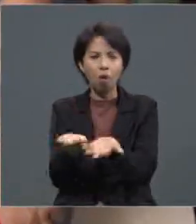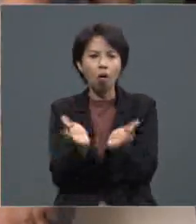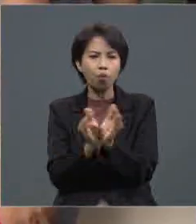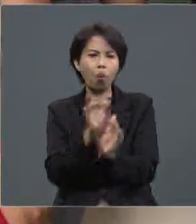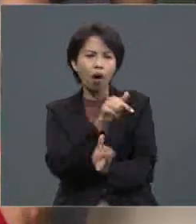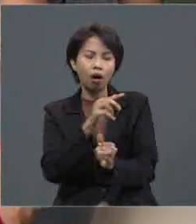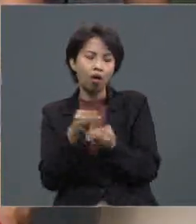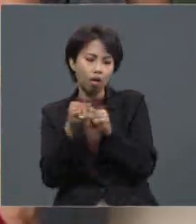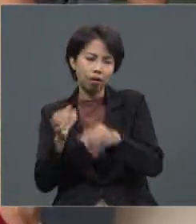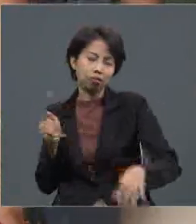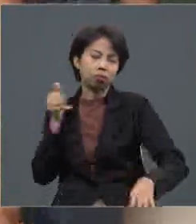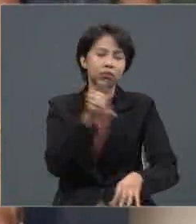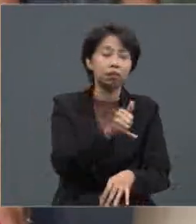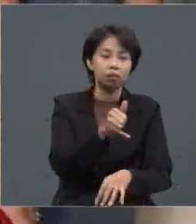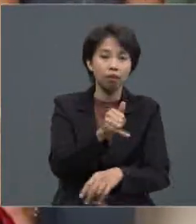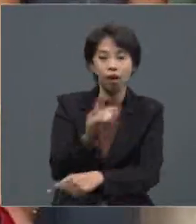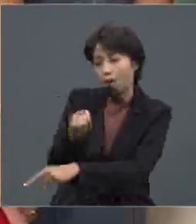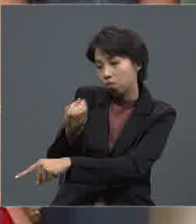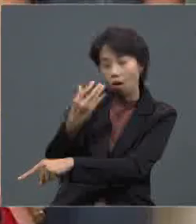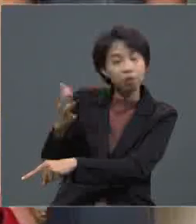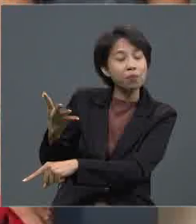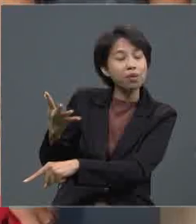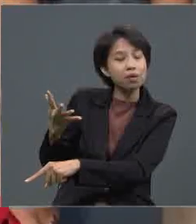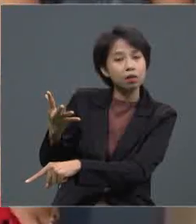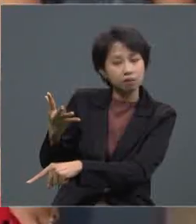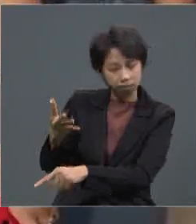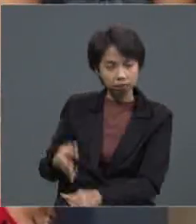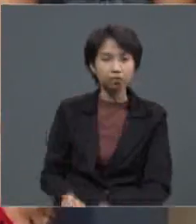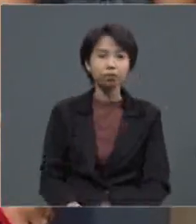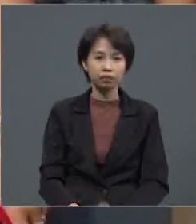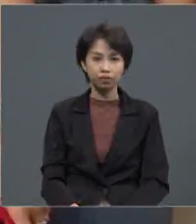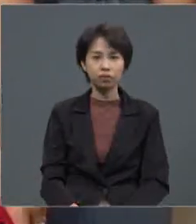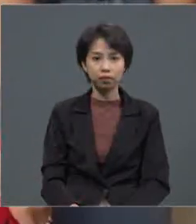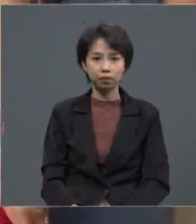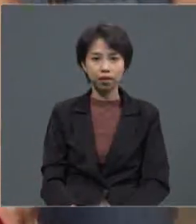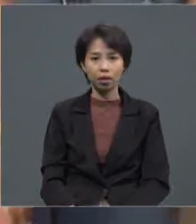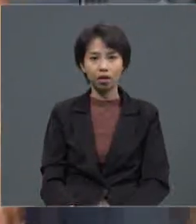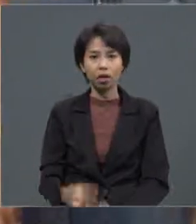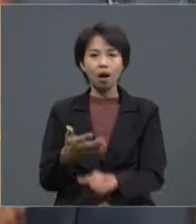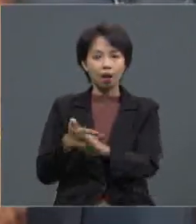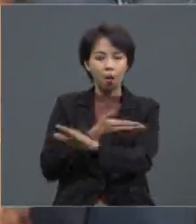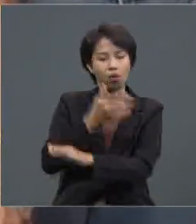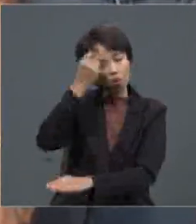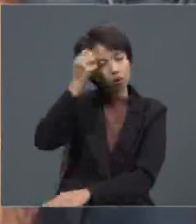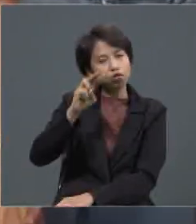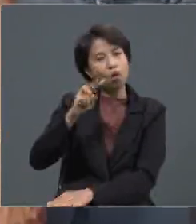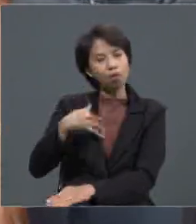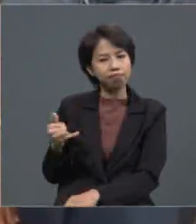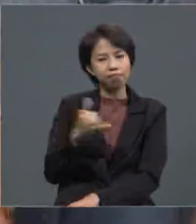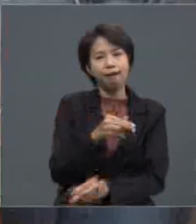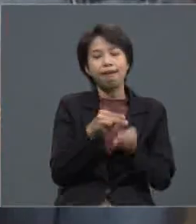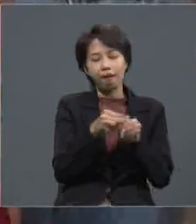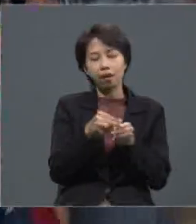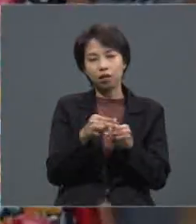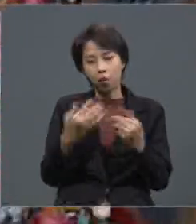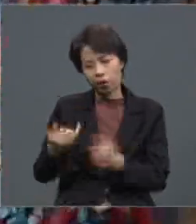ด็ก8ขวบก็เดินทางไปก่อนวันที่กำหนดจริงๆใช่ค่ะ2วันด้วยกันเนี่ยนะคะทางเจ้าหน้าที่พม.ก็เล